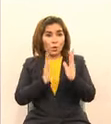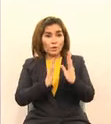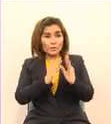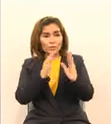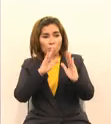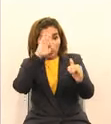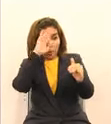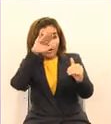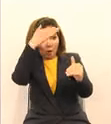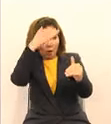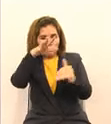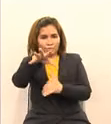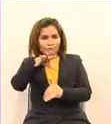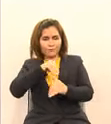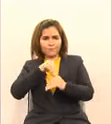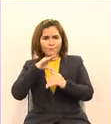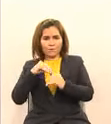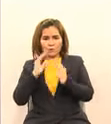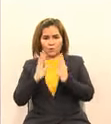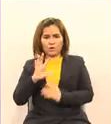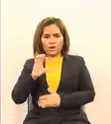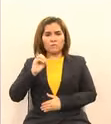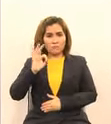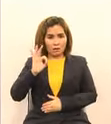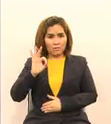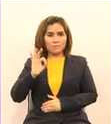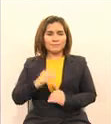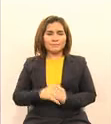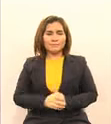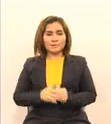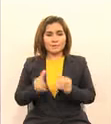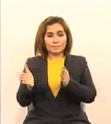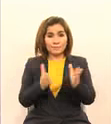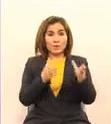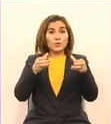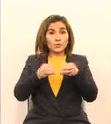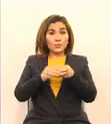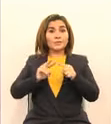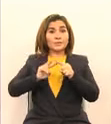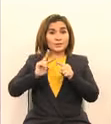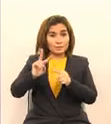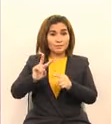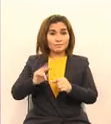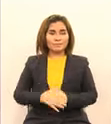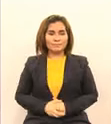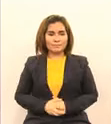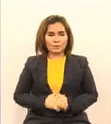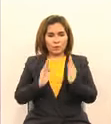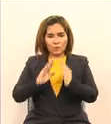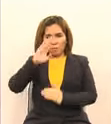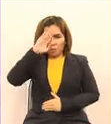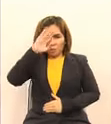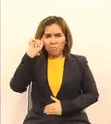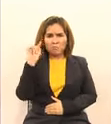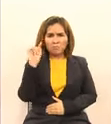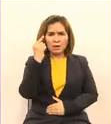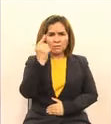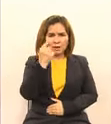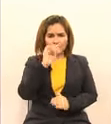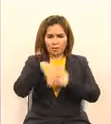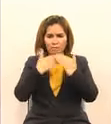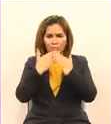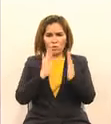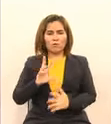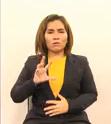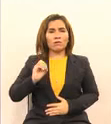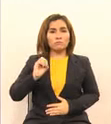รายนี้ก็เป็นกลุ่มที่มากที่สุดนะครับกลุ่มที่2คือผู้ป่วยใหม่ๆนะฮะเป็นรายใหม่52